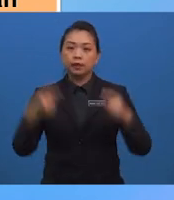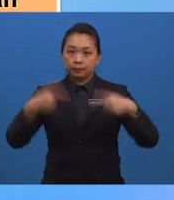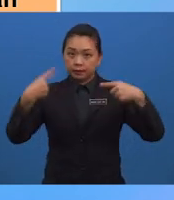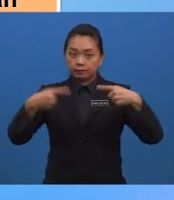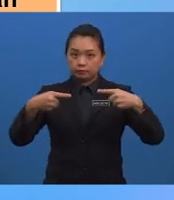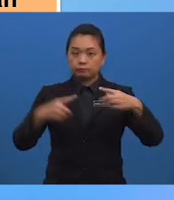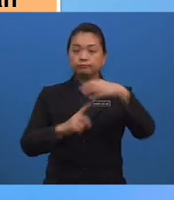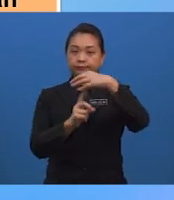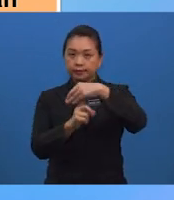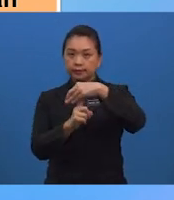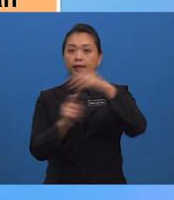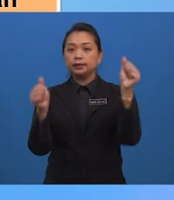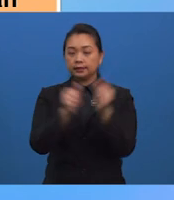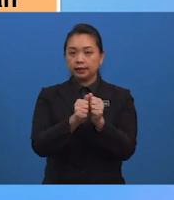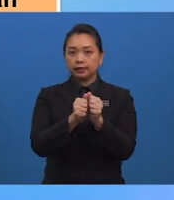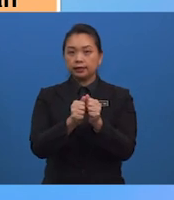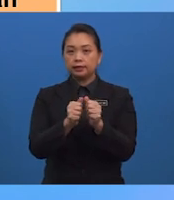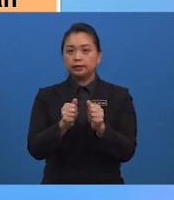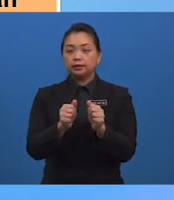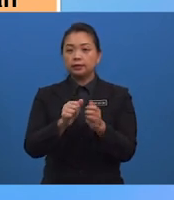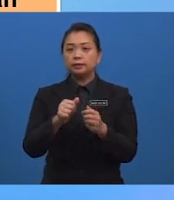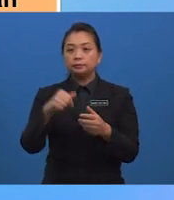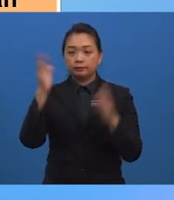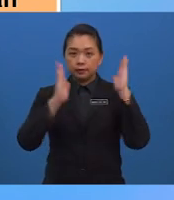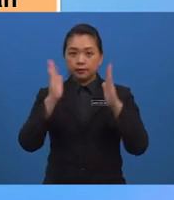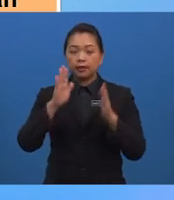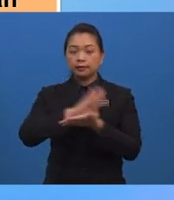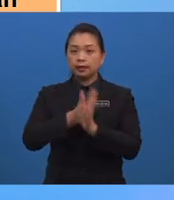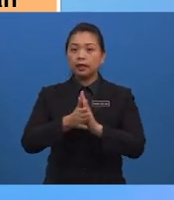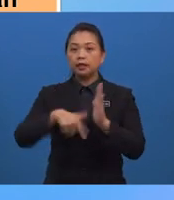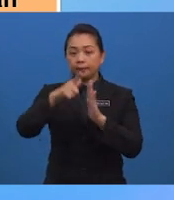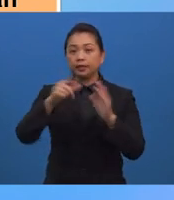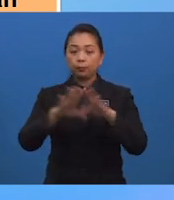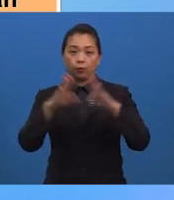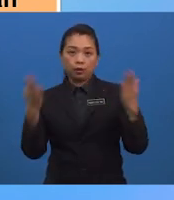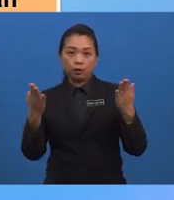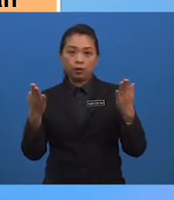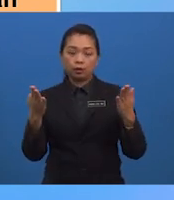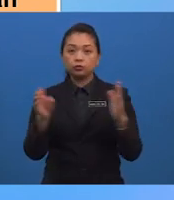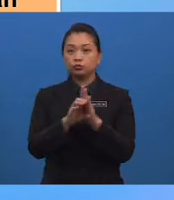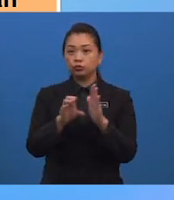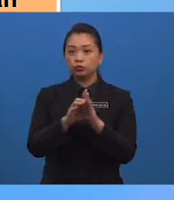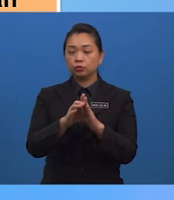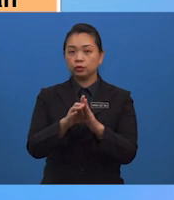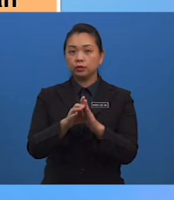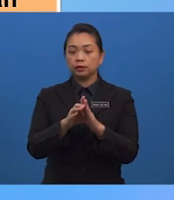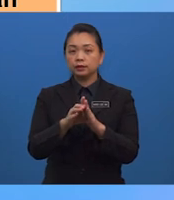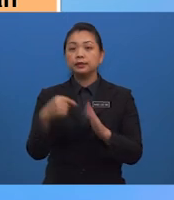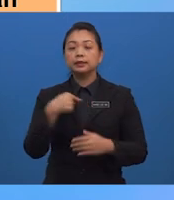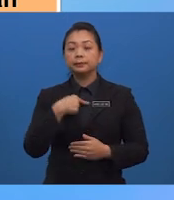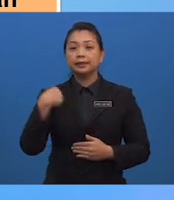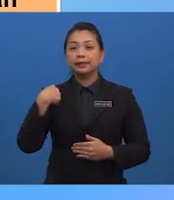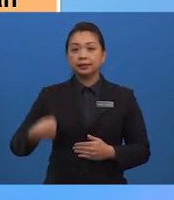Persaingan pasaran menjadi lebih terbuka, misalnya produk dari negara China pada masa kini mampu mengurangkan